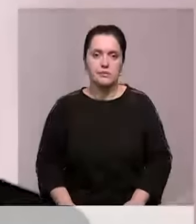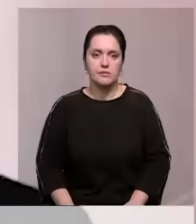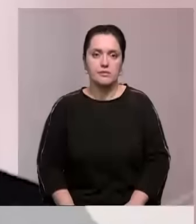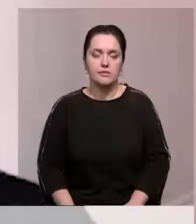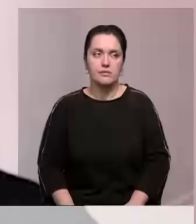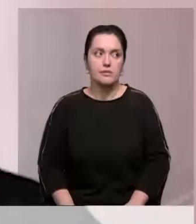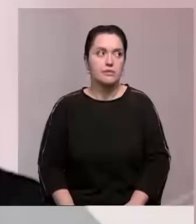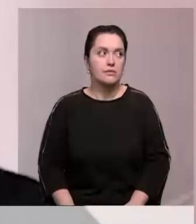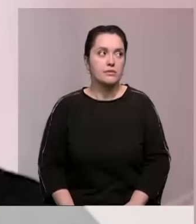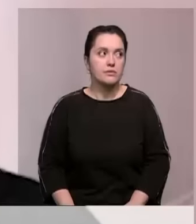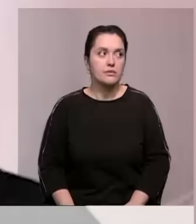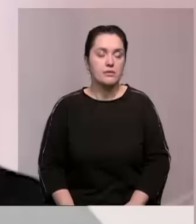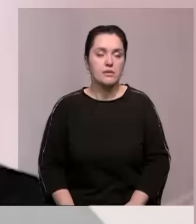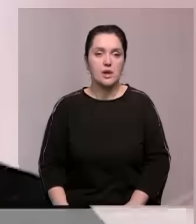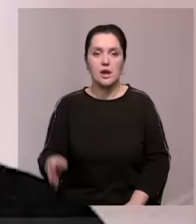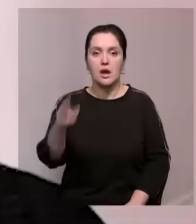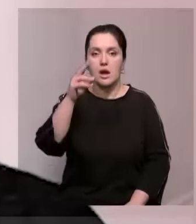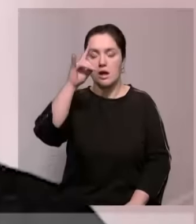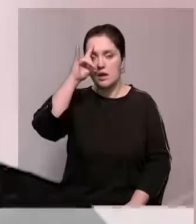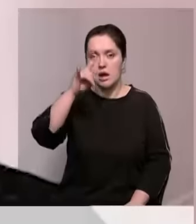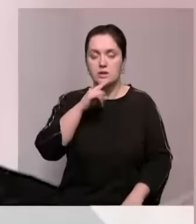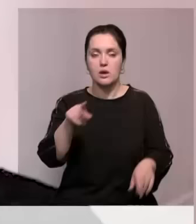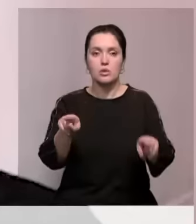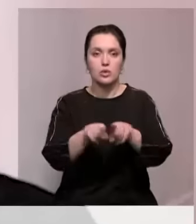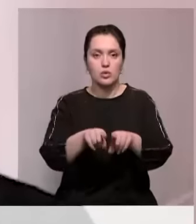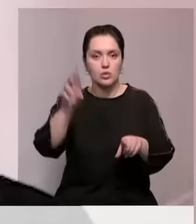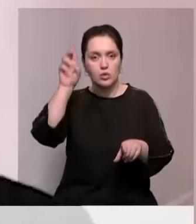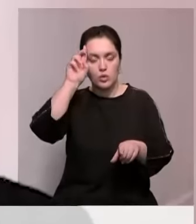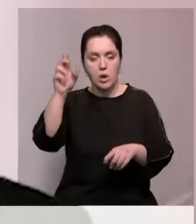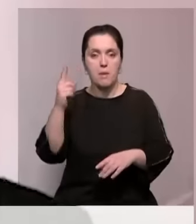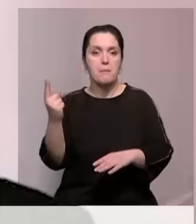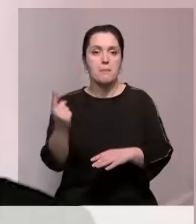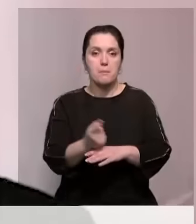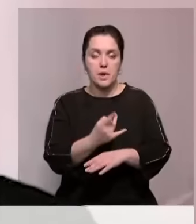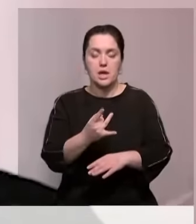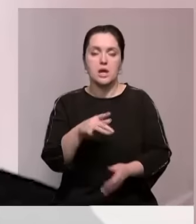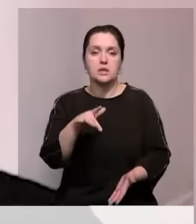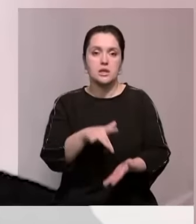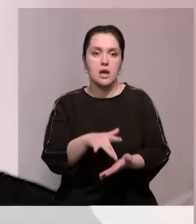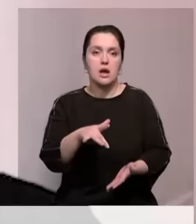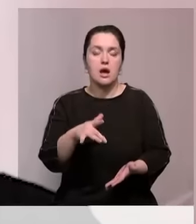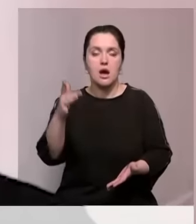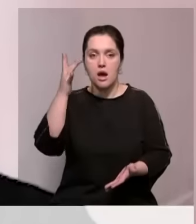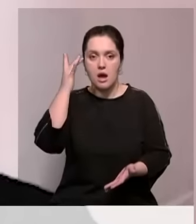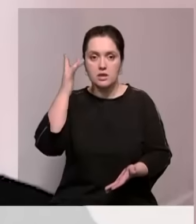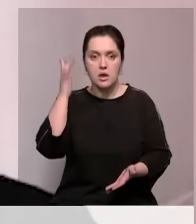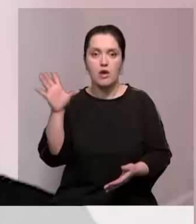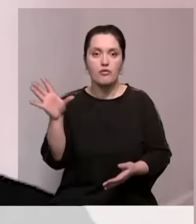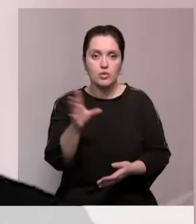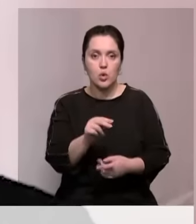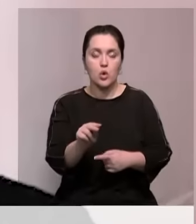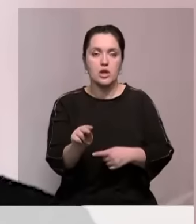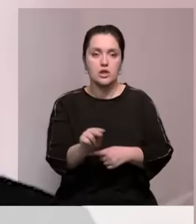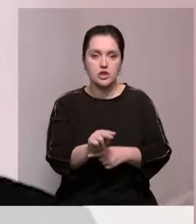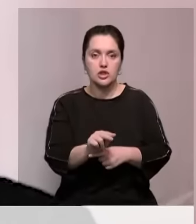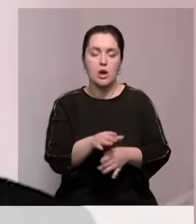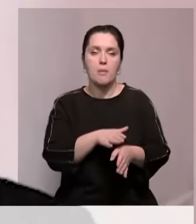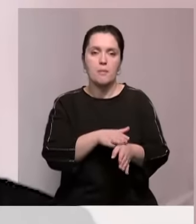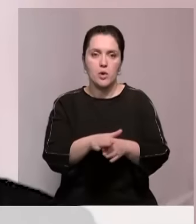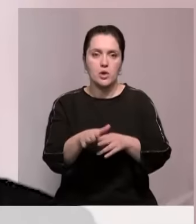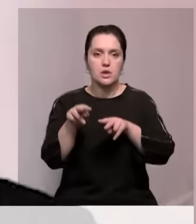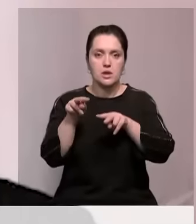– это такое государство, где впервые в Центральной Азии все лечение полностью,